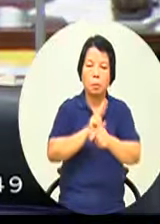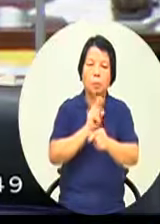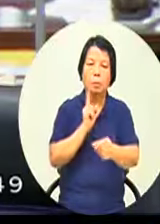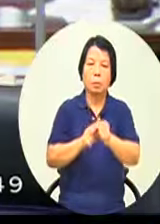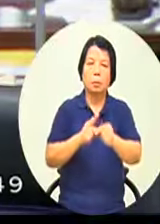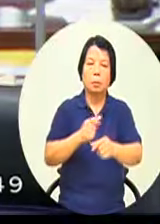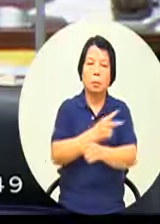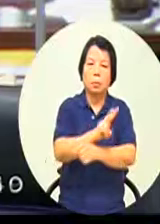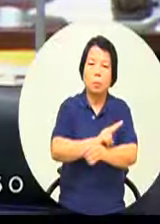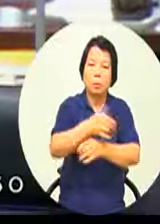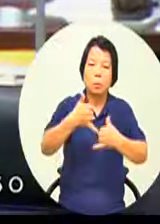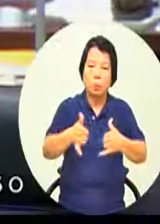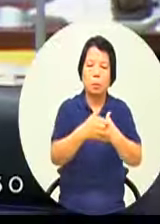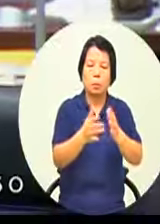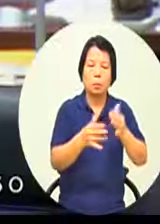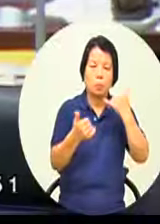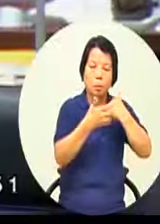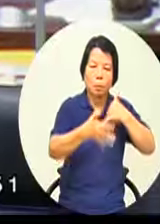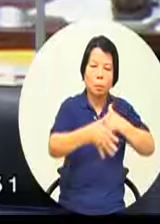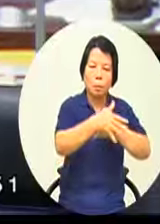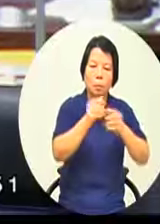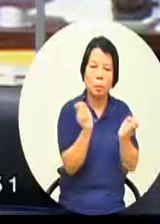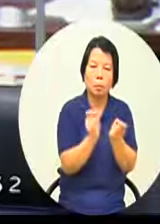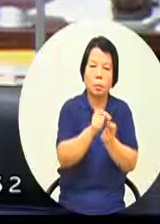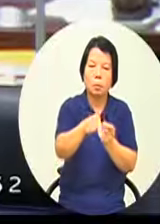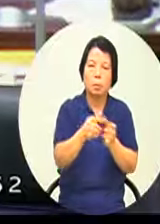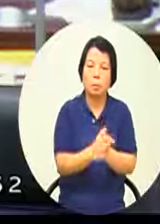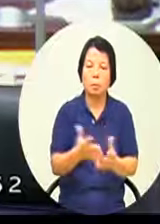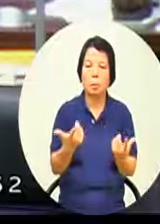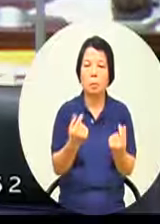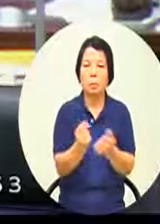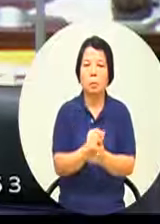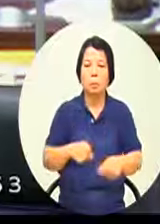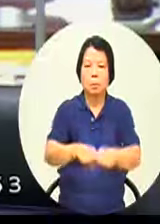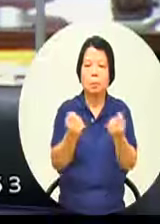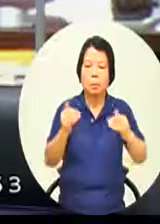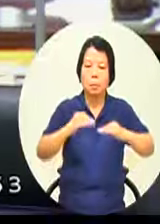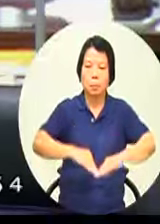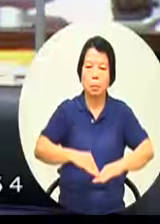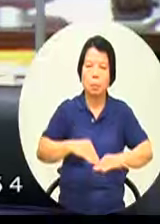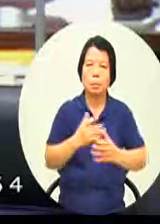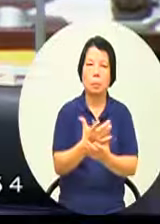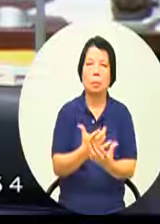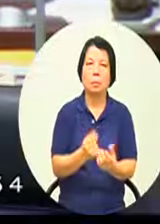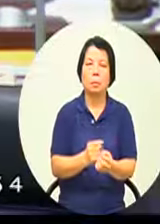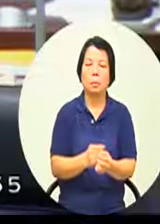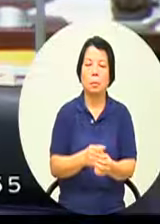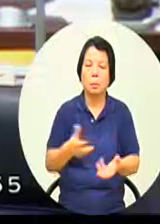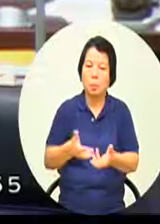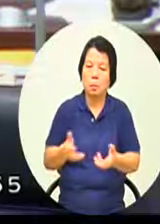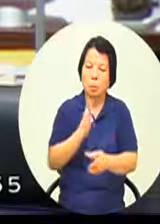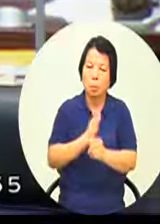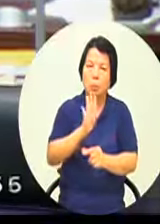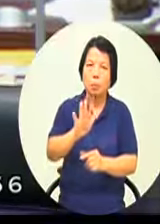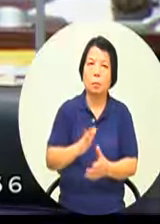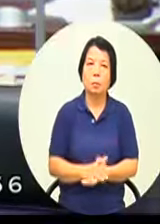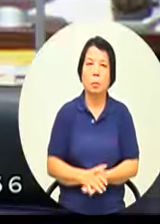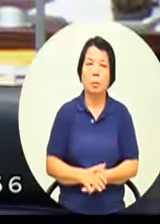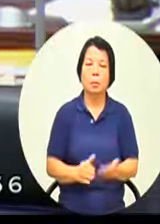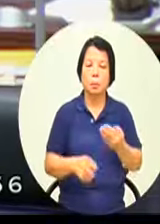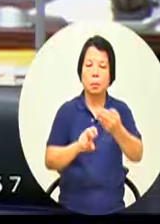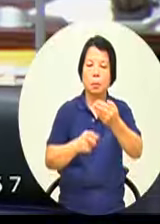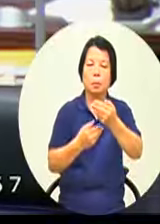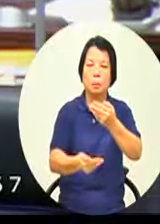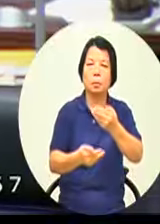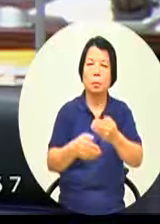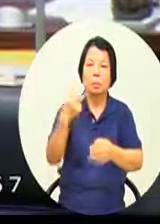塌陷了，那现在工程也都在恢复当中。那在9月29号我们